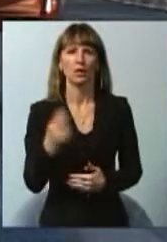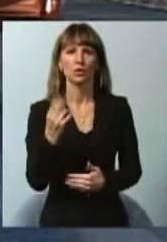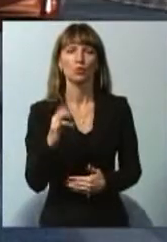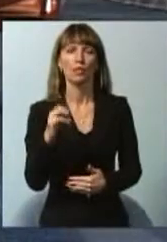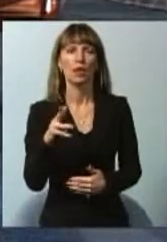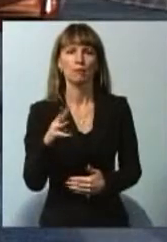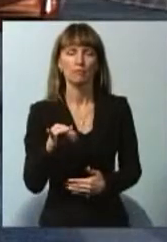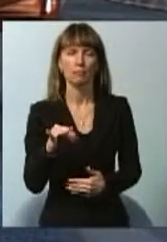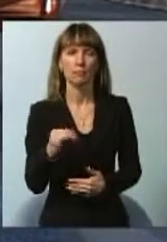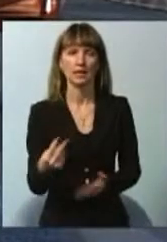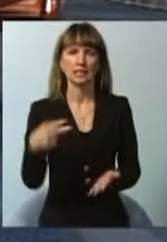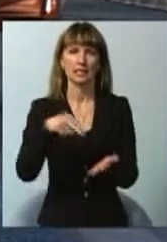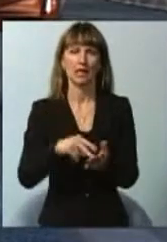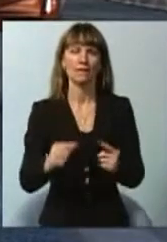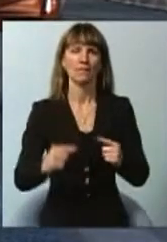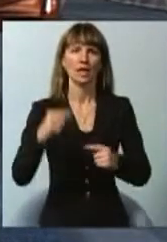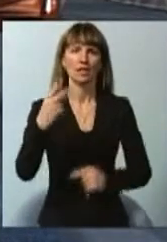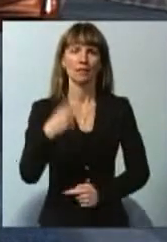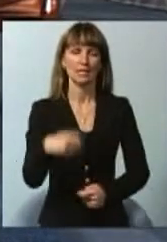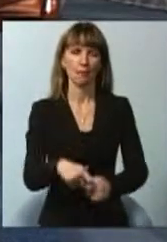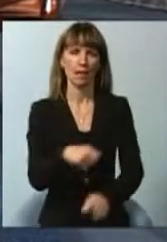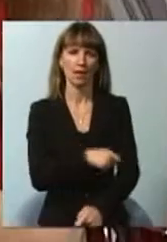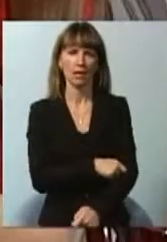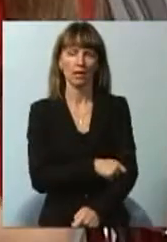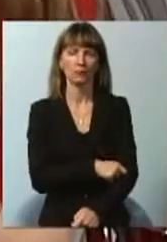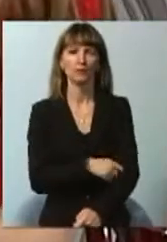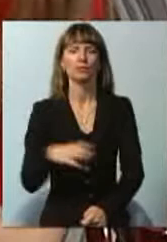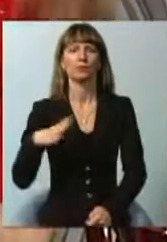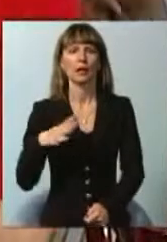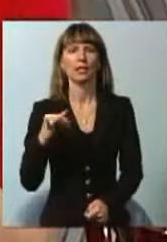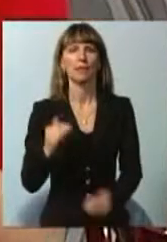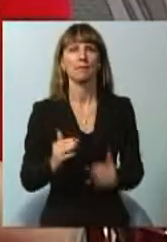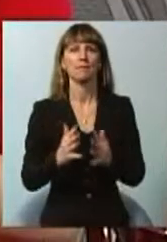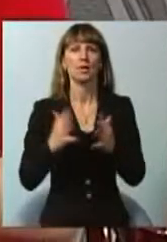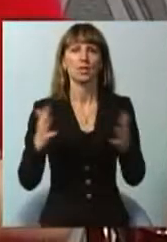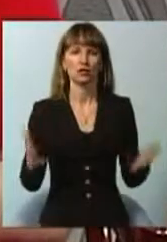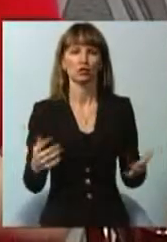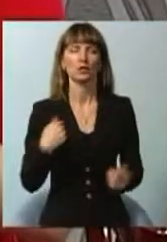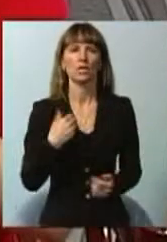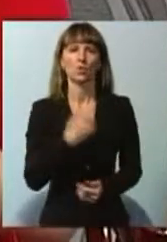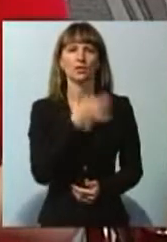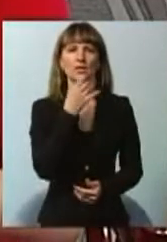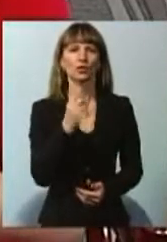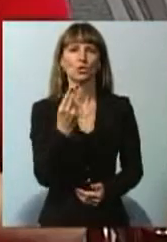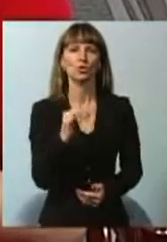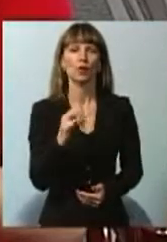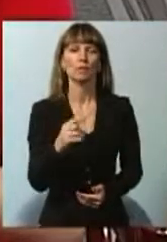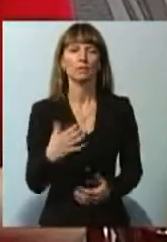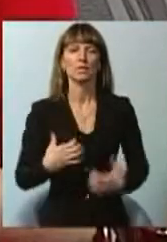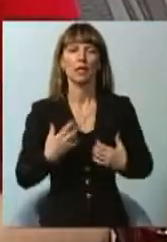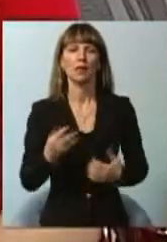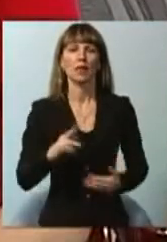цунамі стає дуже велика, 20 метрів у висоту. А то навіть і більше. Я ще вам хочу сказати, що цунамі найстрашніше